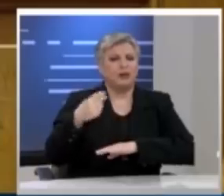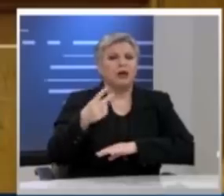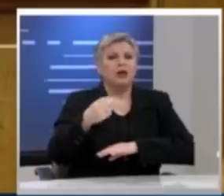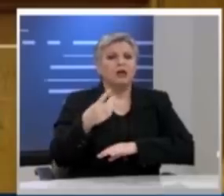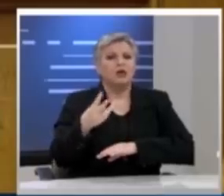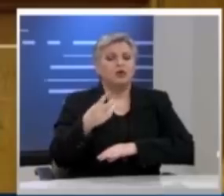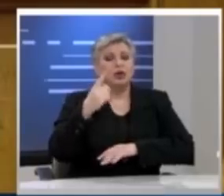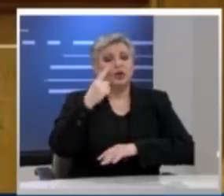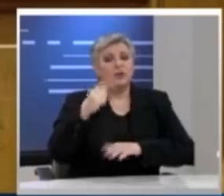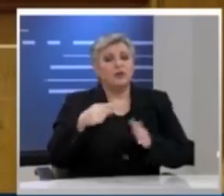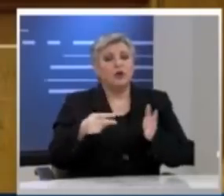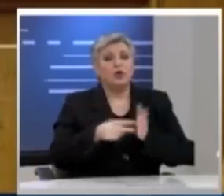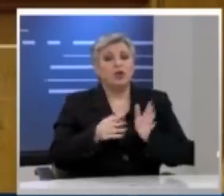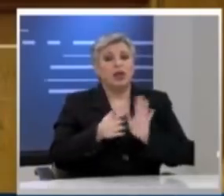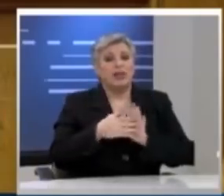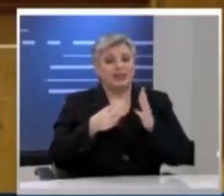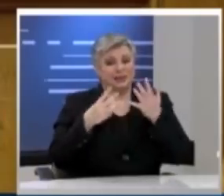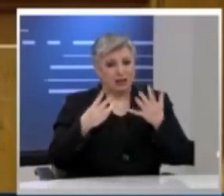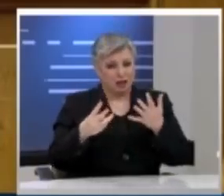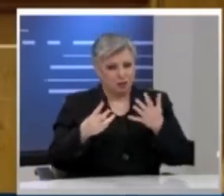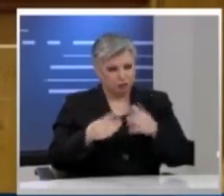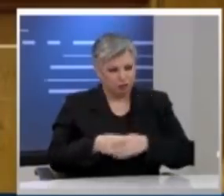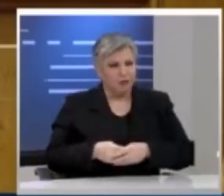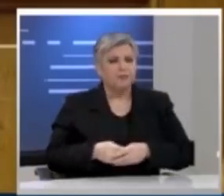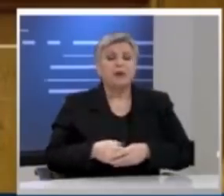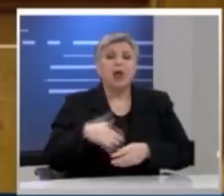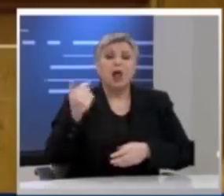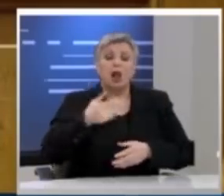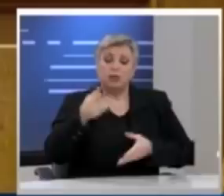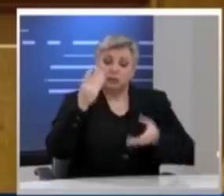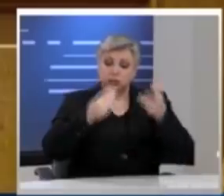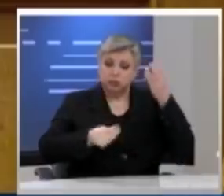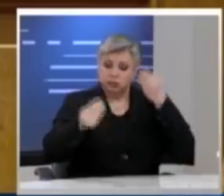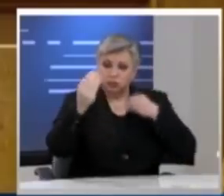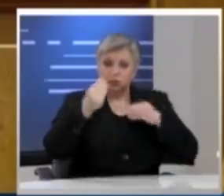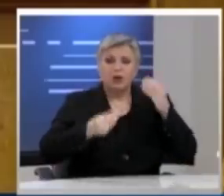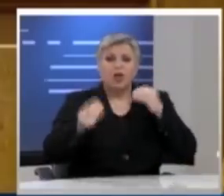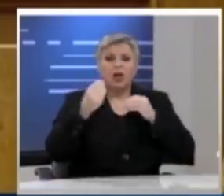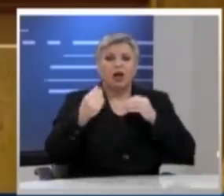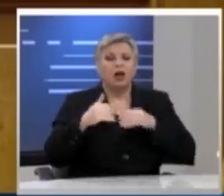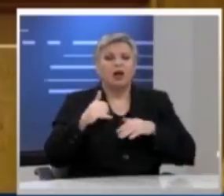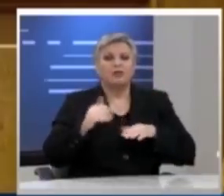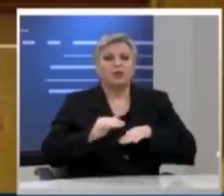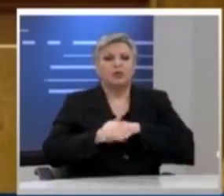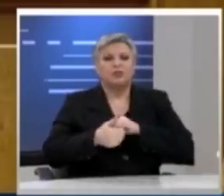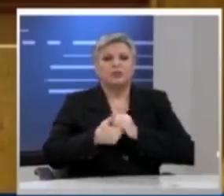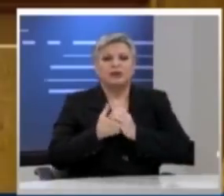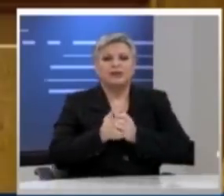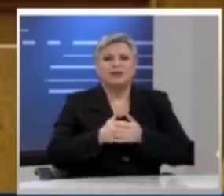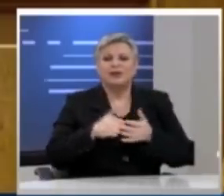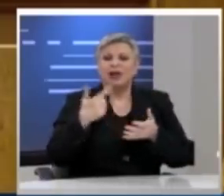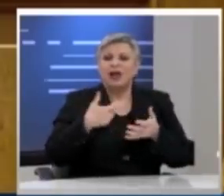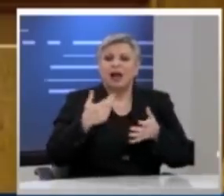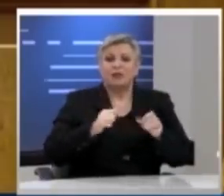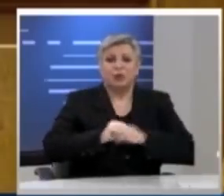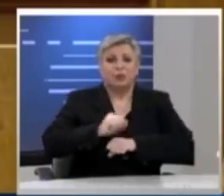του 2018 η γνώση είναι αυταξία ανεξαρτήτως του αν αυτός που θα πάρει ένα δίπλωμα από